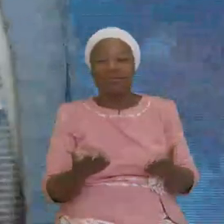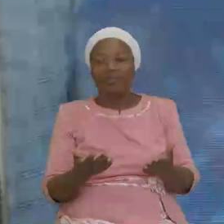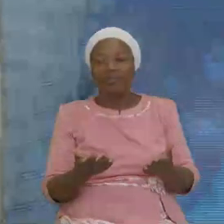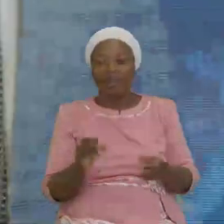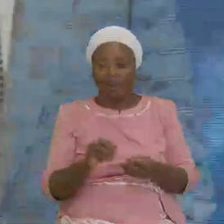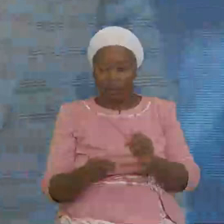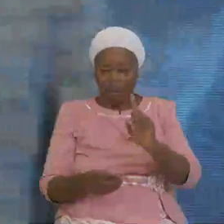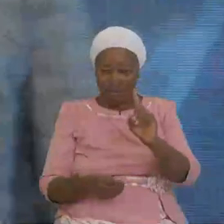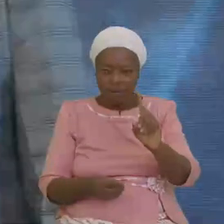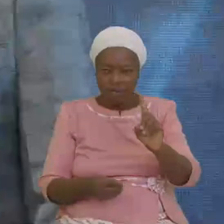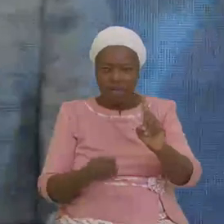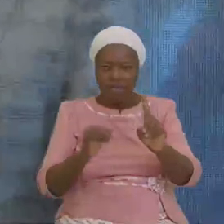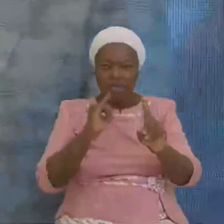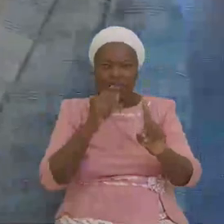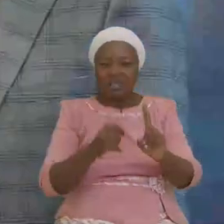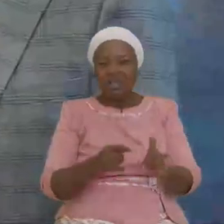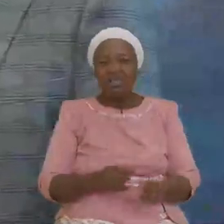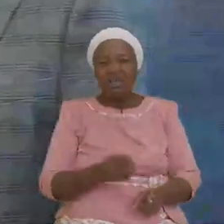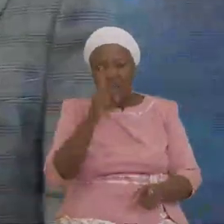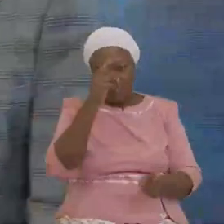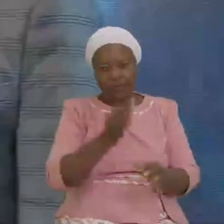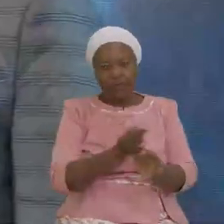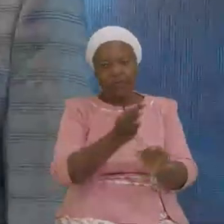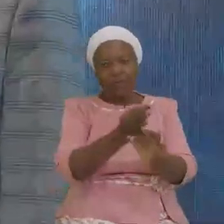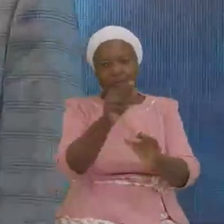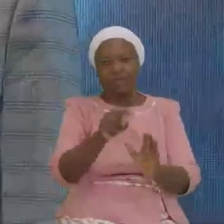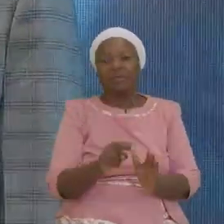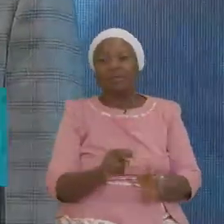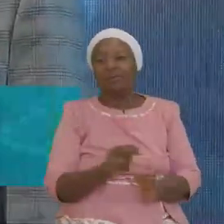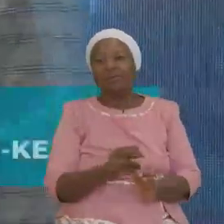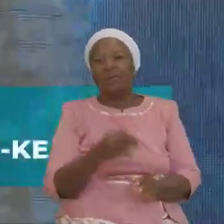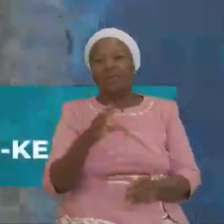Nous allons voir trois points ici. Premier point,